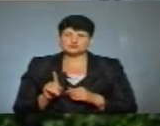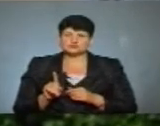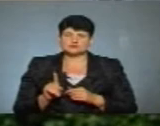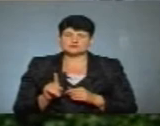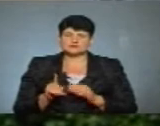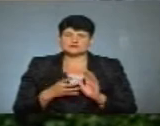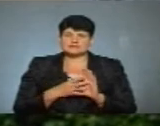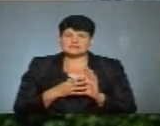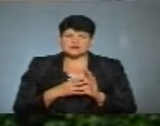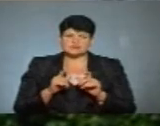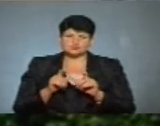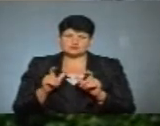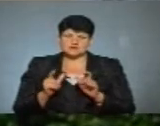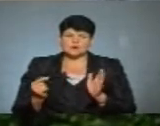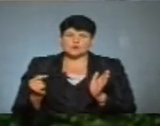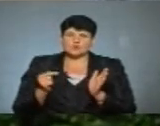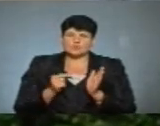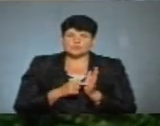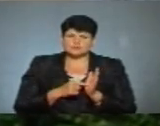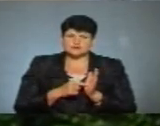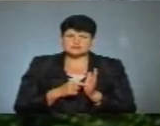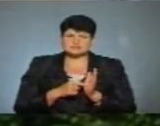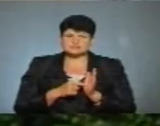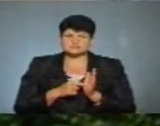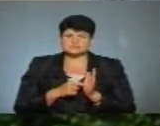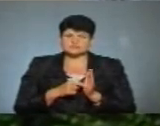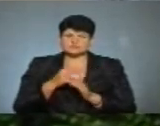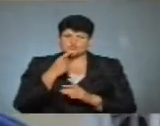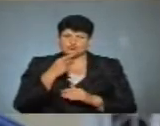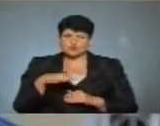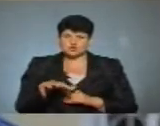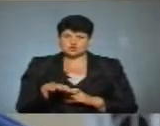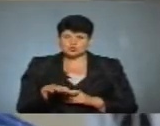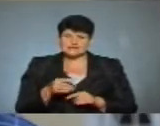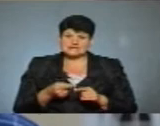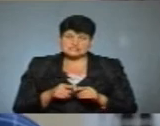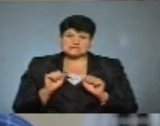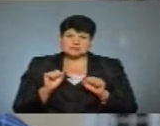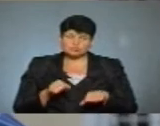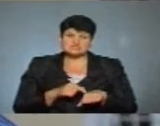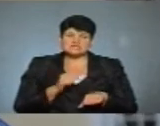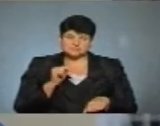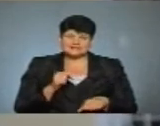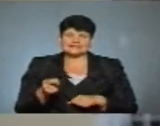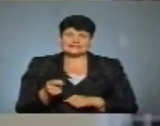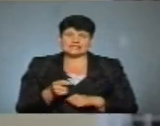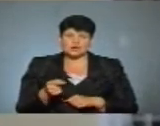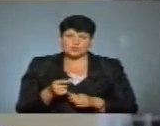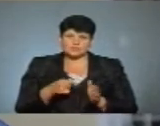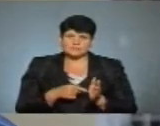9 суб'єктів наших опиняться в гарячій червоній зоні. Це може торкнутися